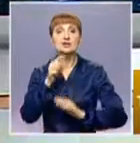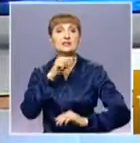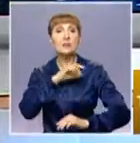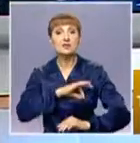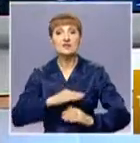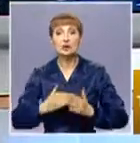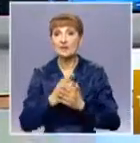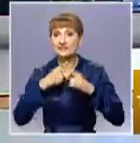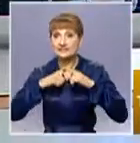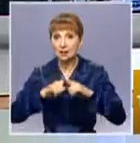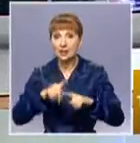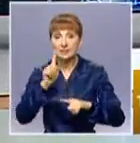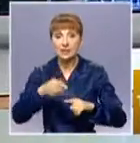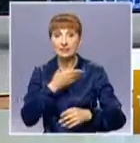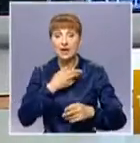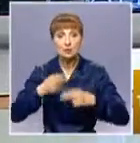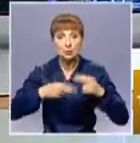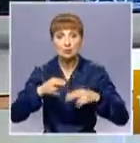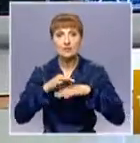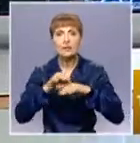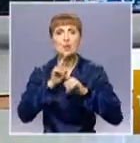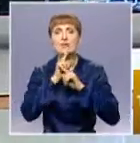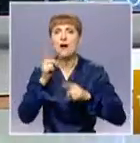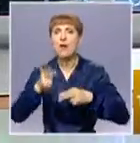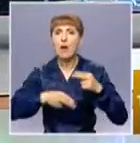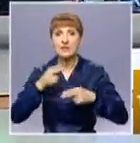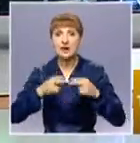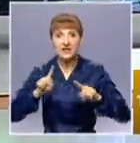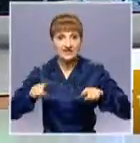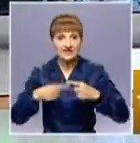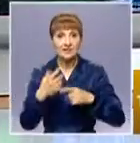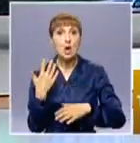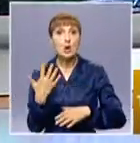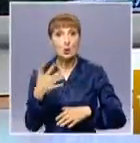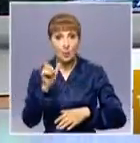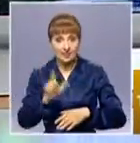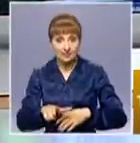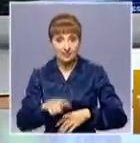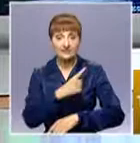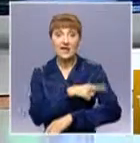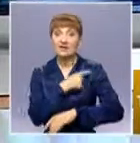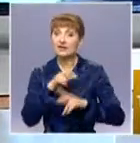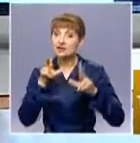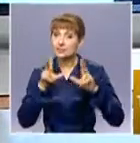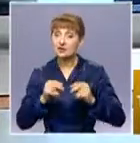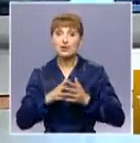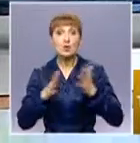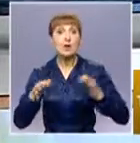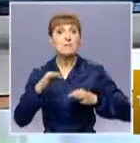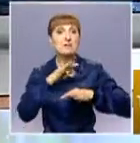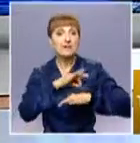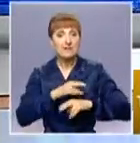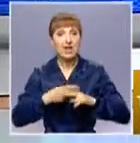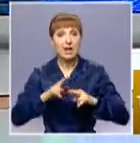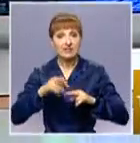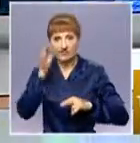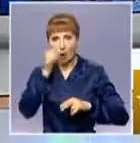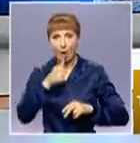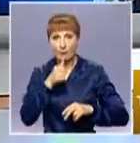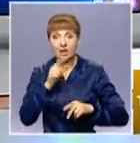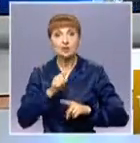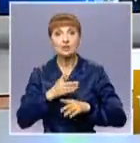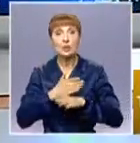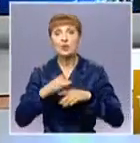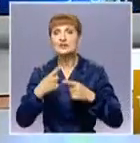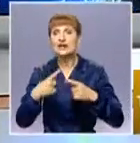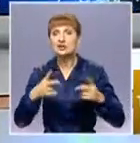использовать новые технологии. Так, наши хирурги провели уникальную операцию и восстановили руку пациента. Врачи обещают широкое применение этого опыта, чтобы